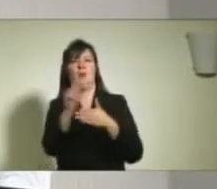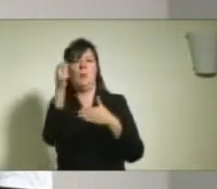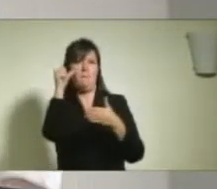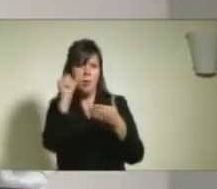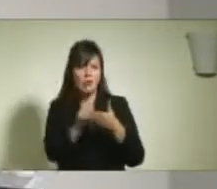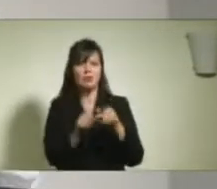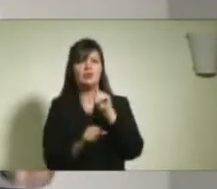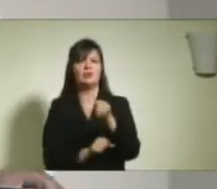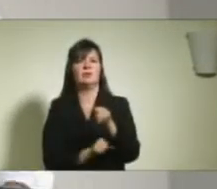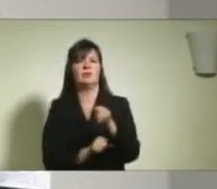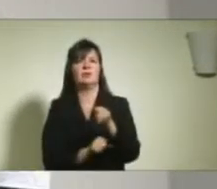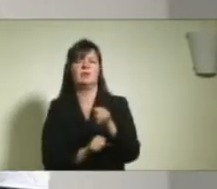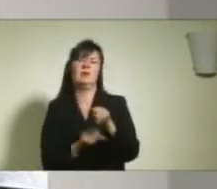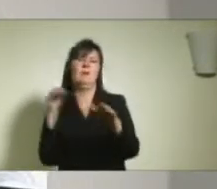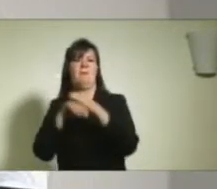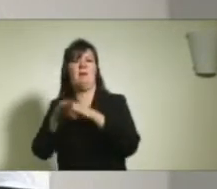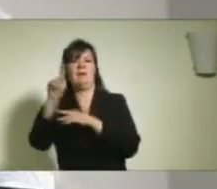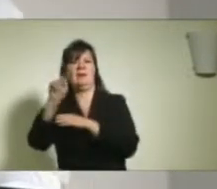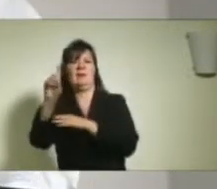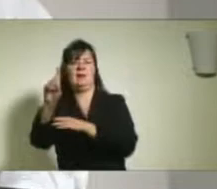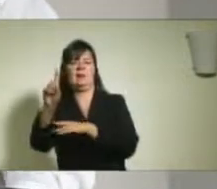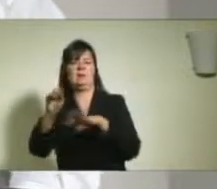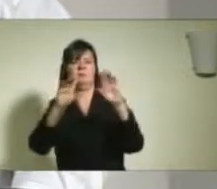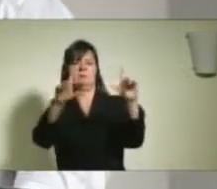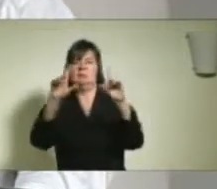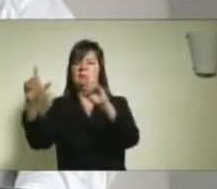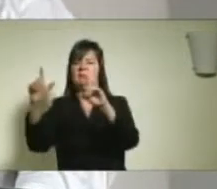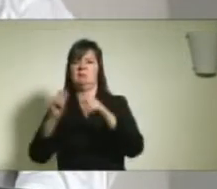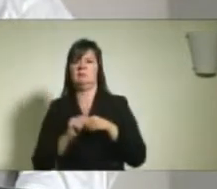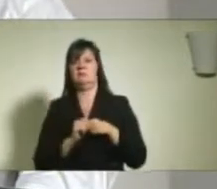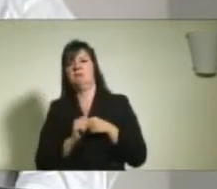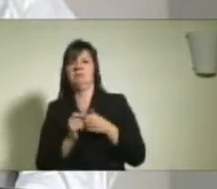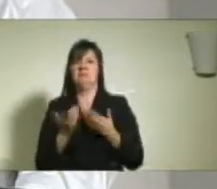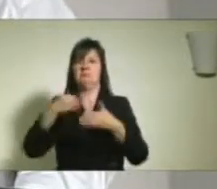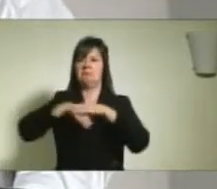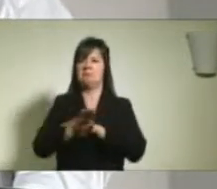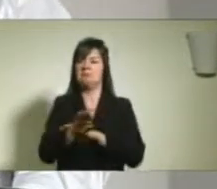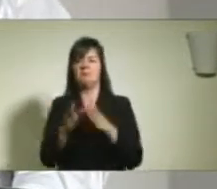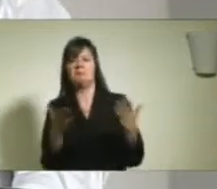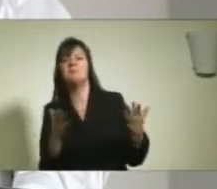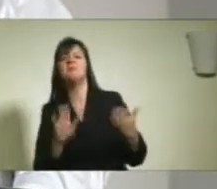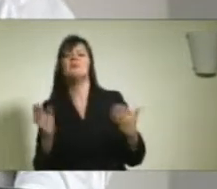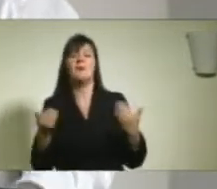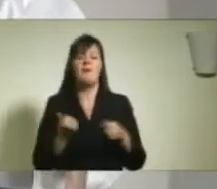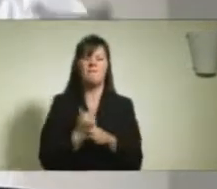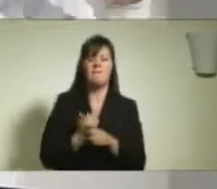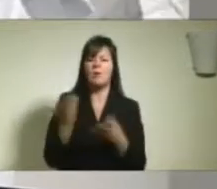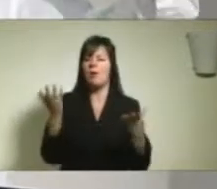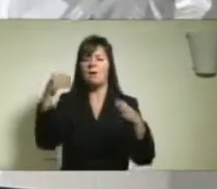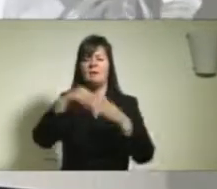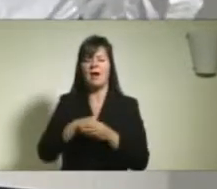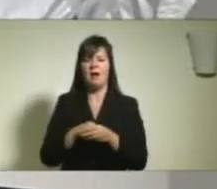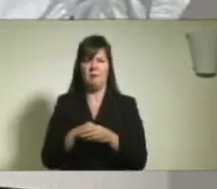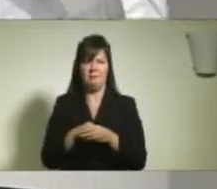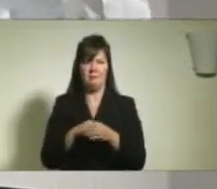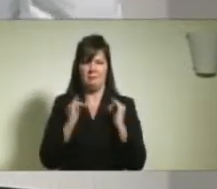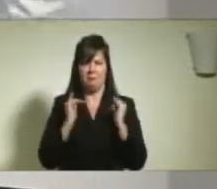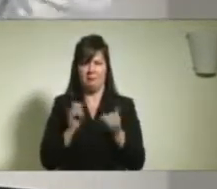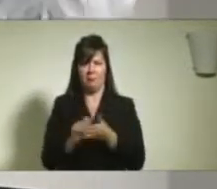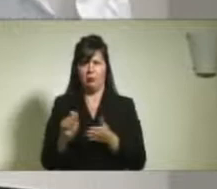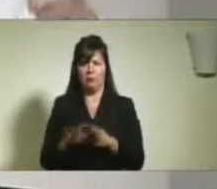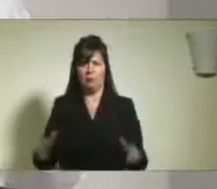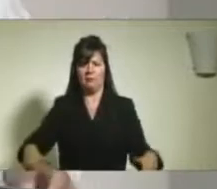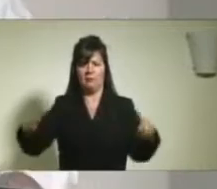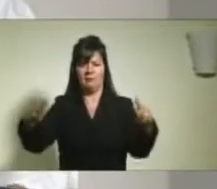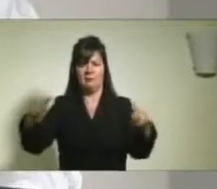et ensuite banque TD. Alors, j'ai dit, qu'est-ce qu'on peut faire? Et Parce que dans le